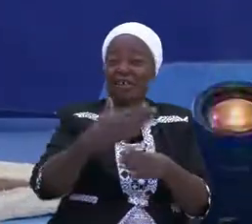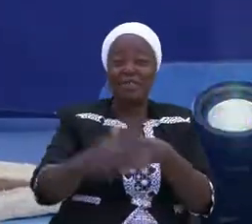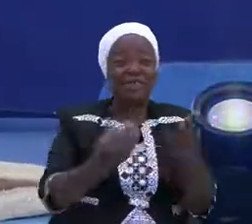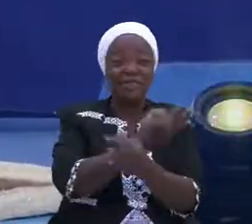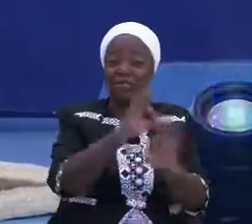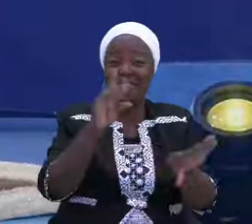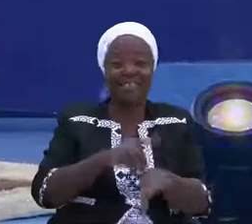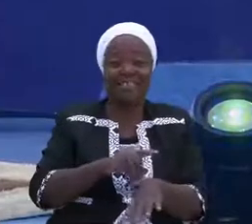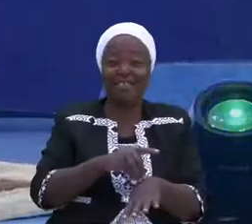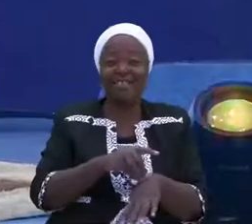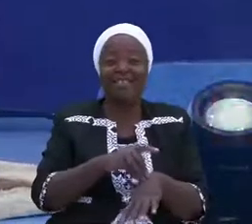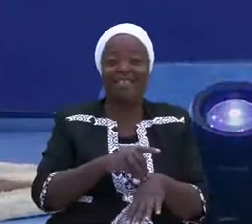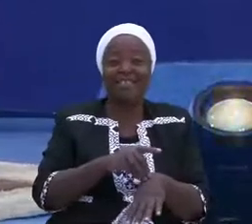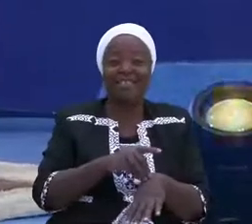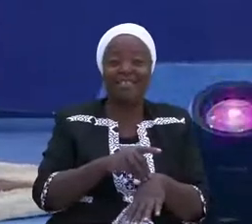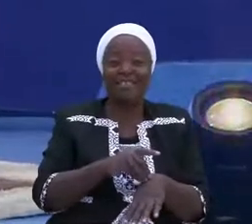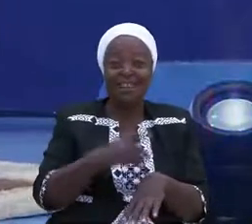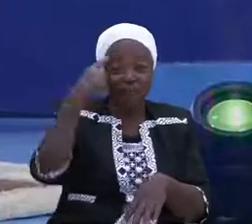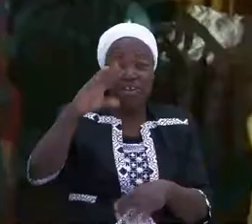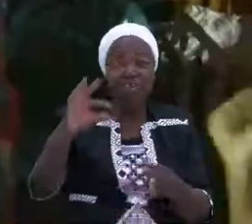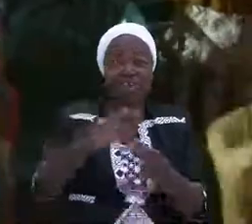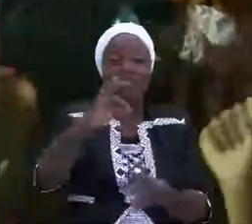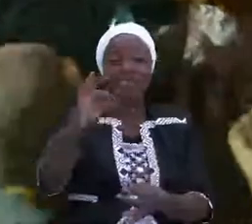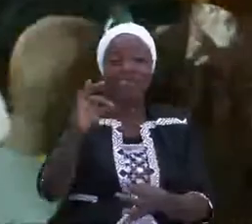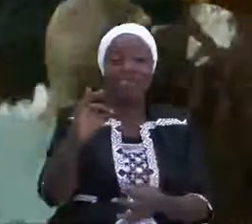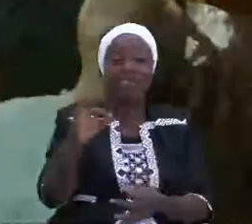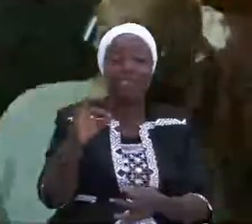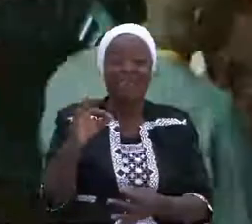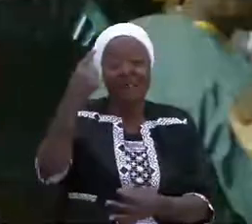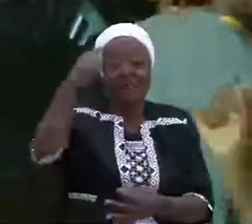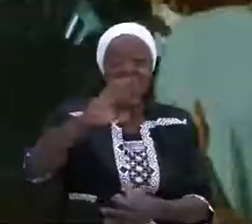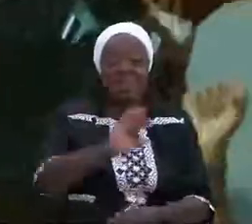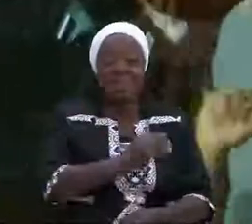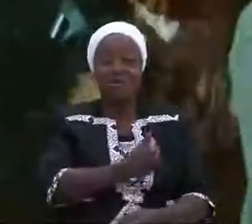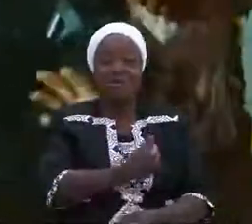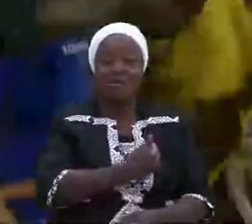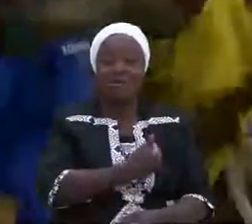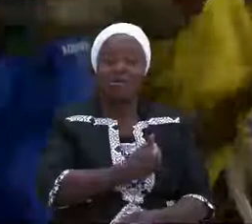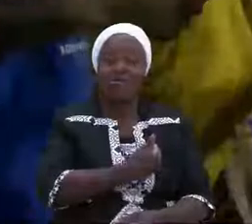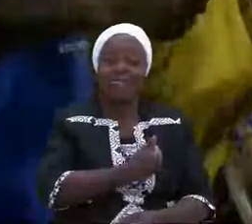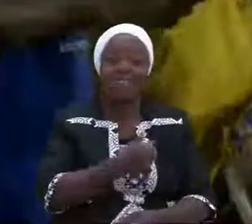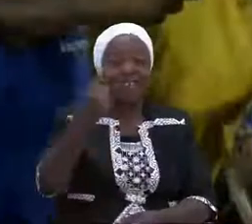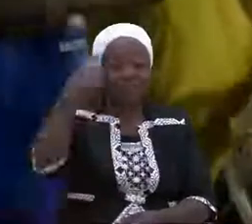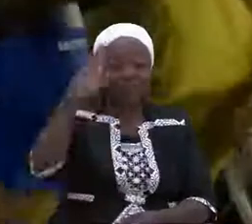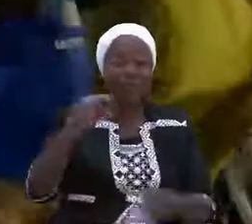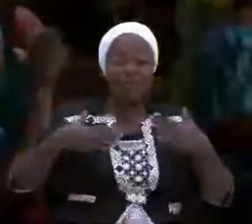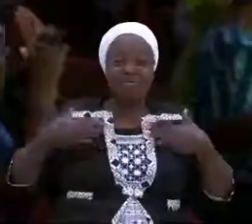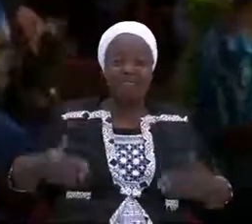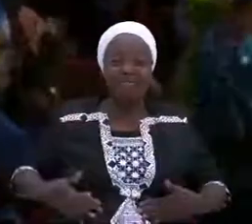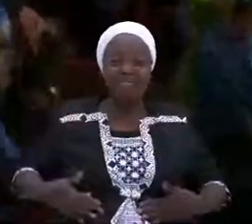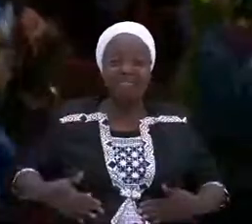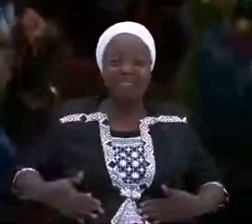Liberté totale. Pour ton esprit. Pour ton âme. Pour ton